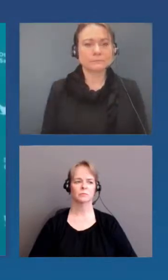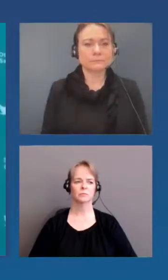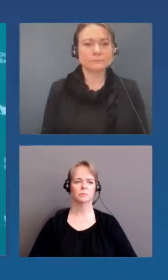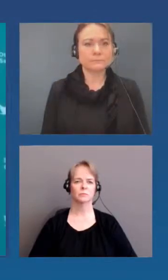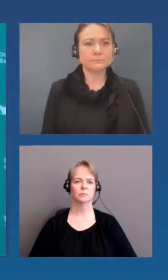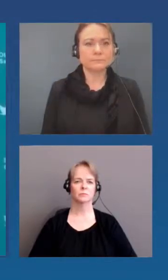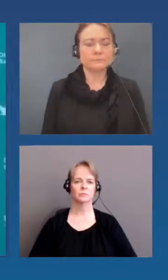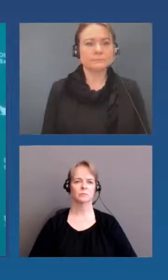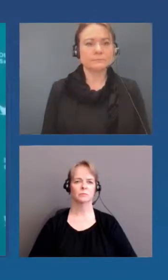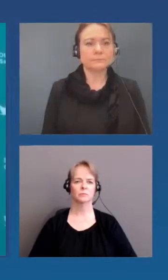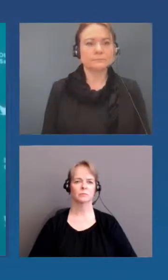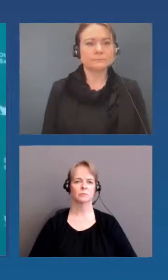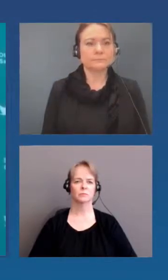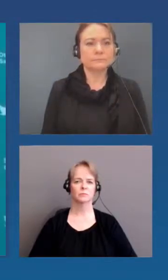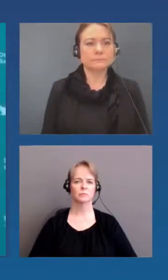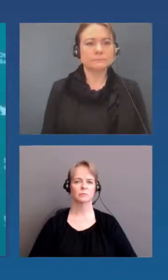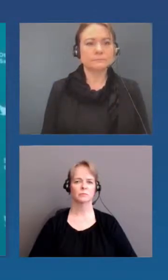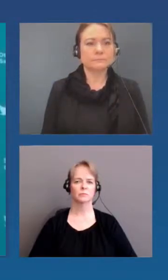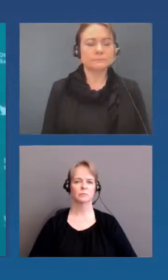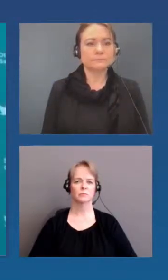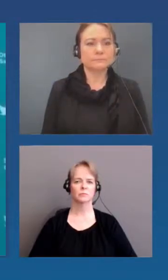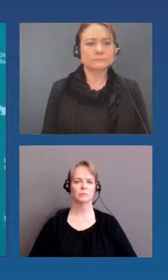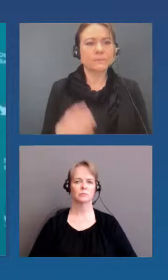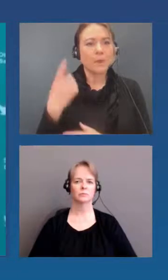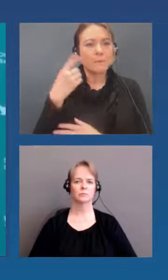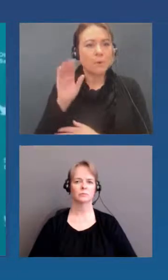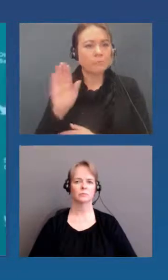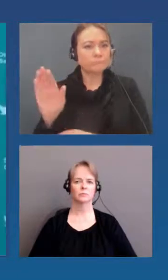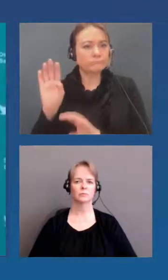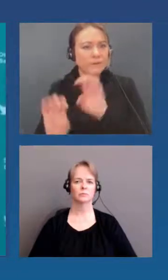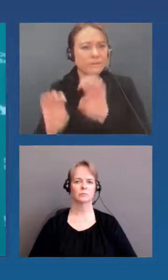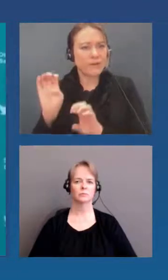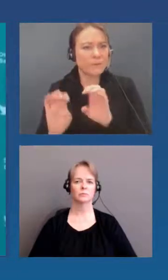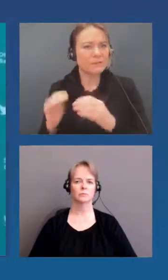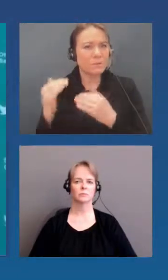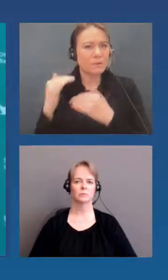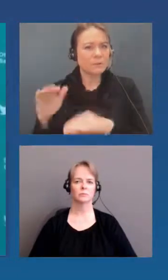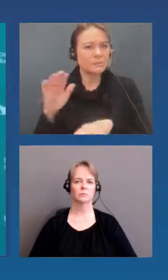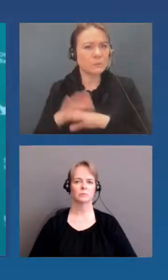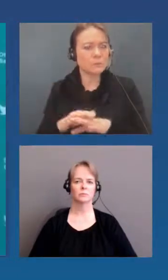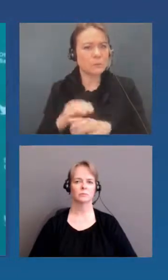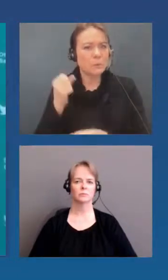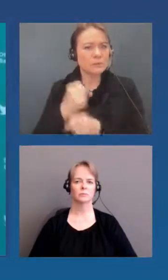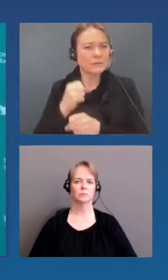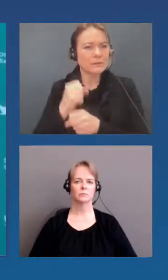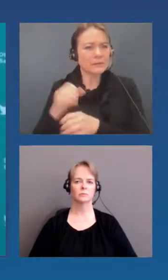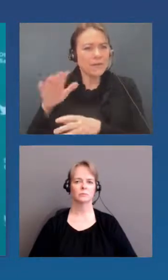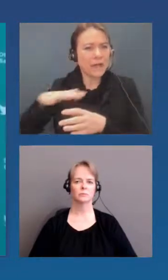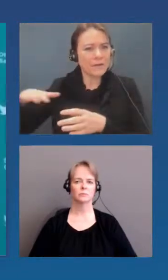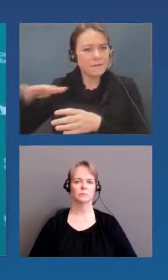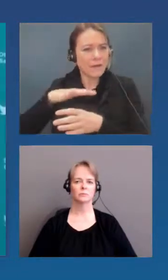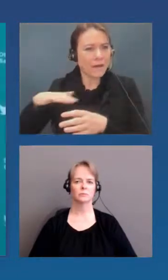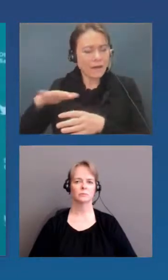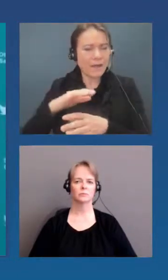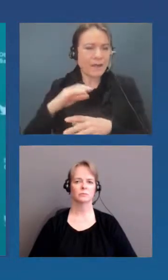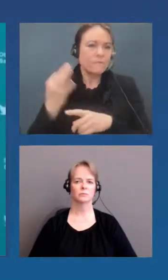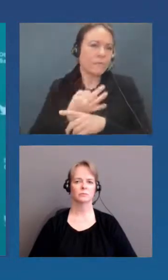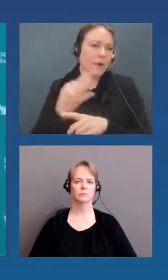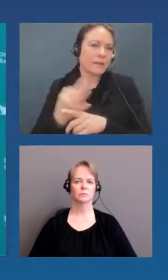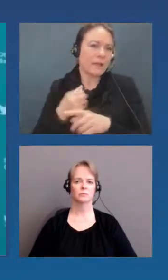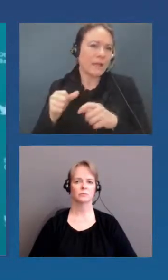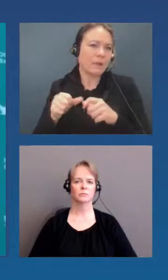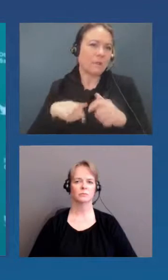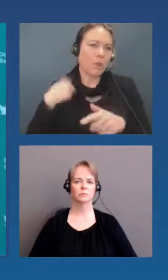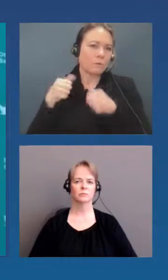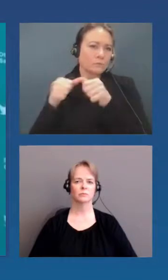leur évaluation, le niveau de protection dans leur cadre de travailleurs dans les foyers de soins de longue durée.